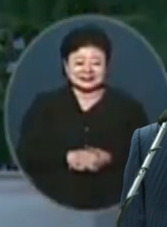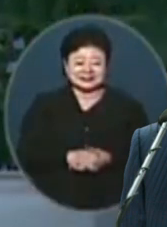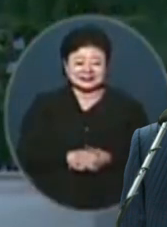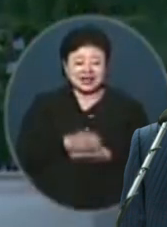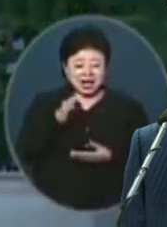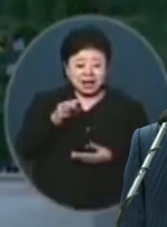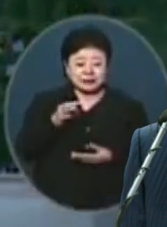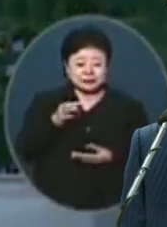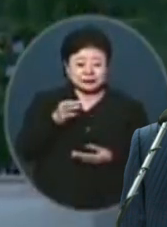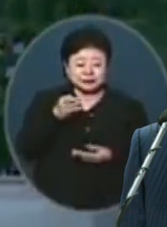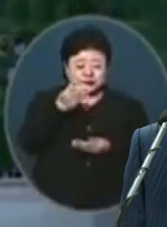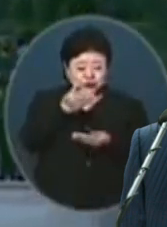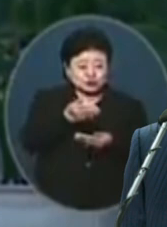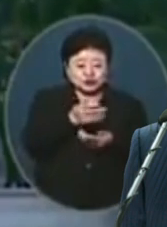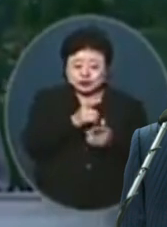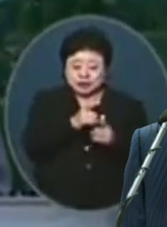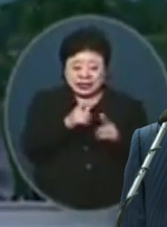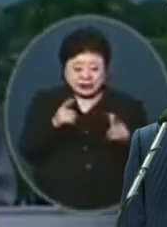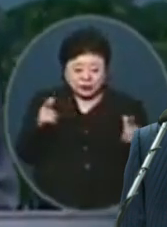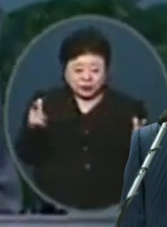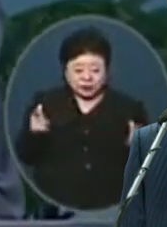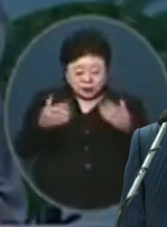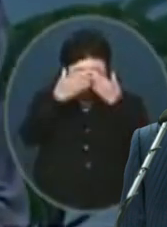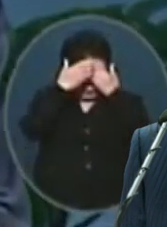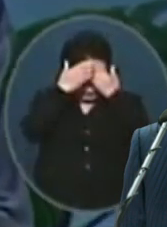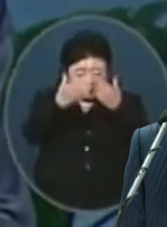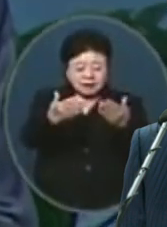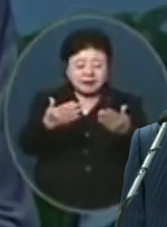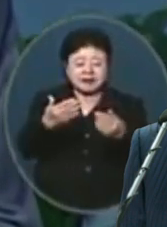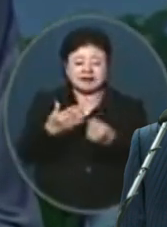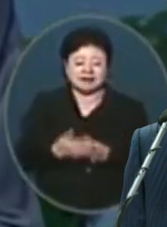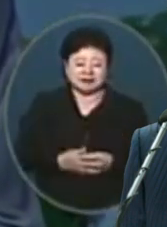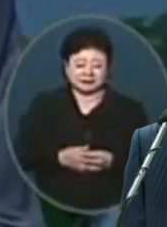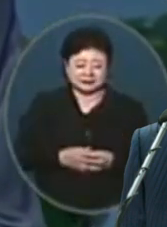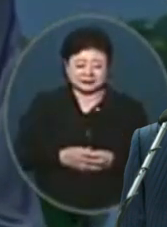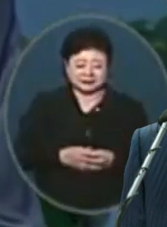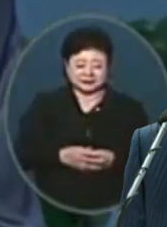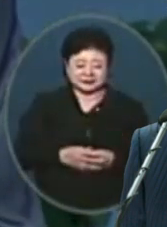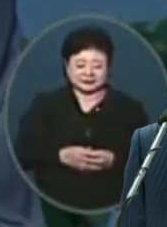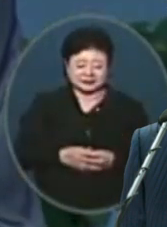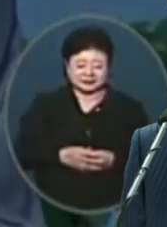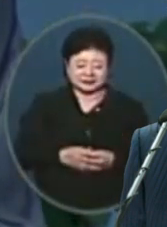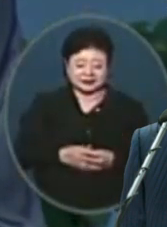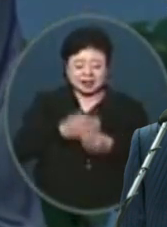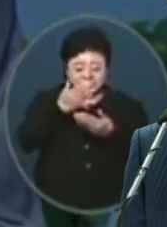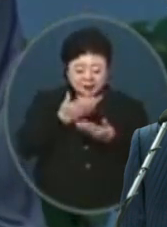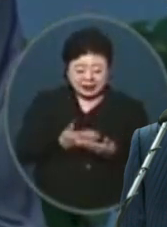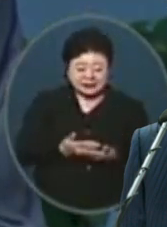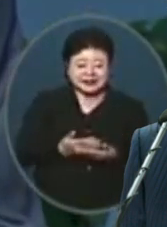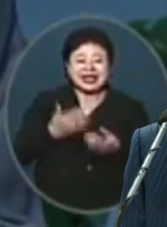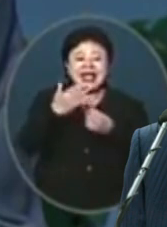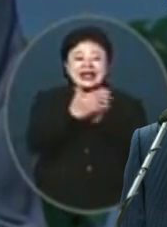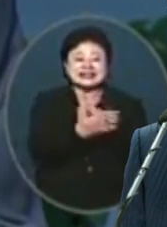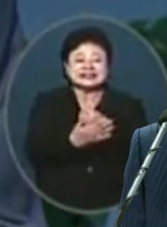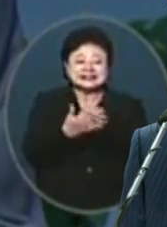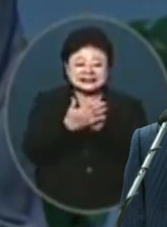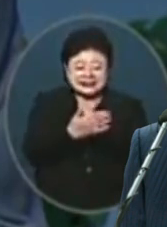값을 요구하지 아니하는 빈손 들고 받는